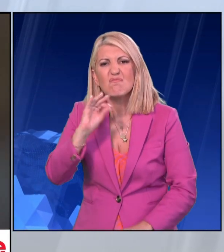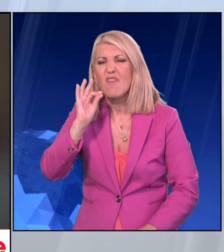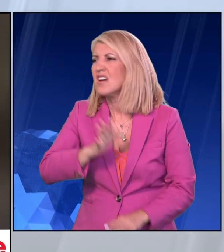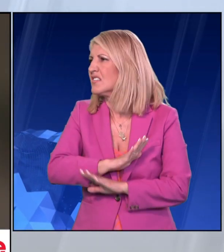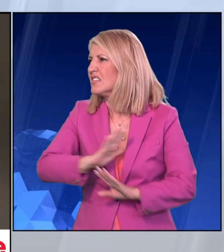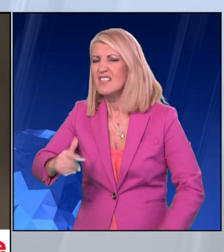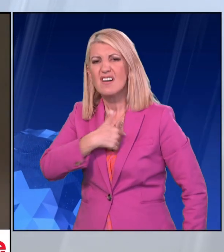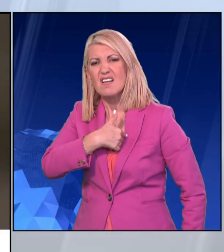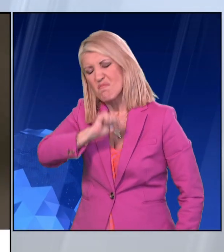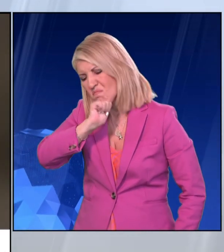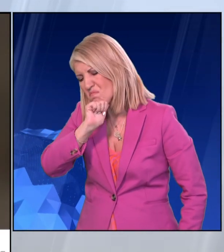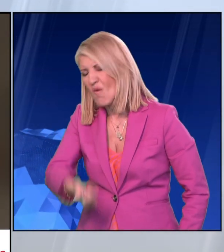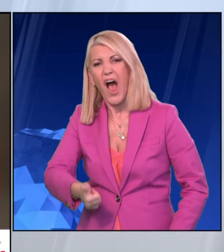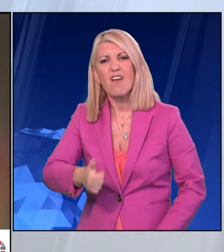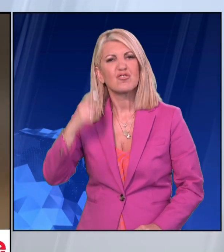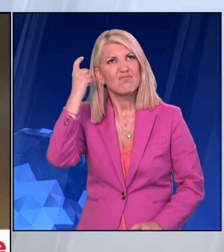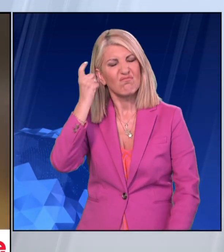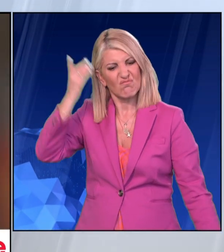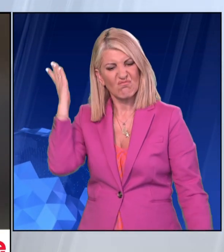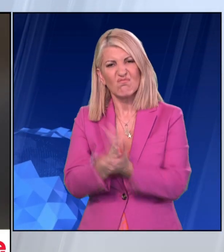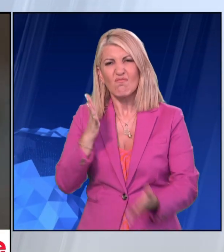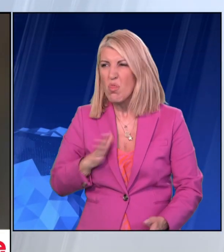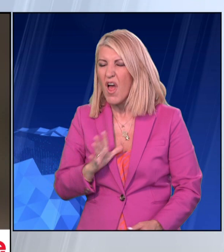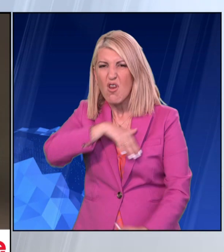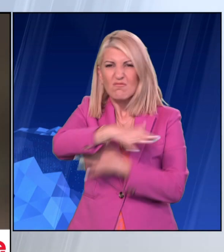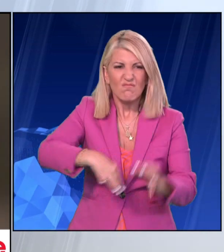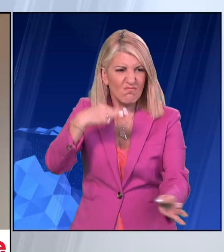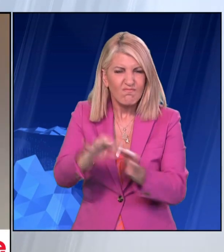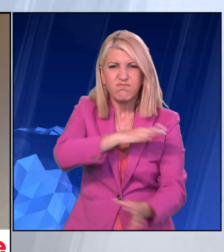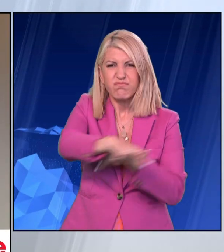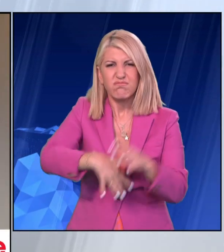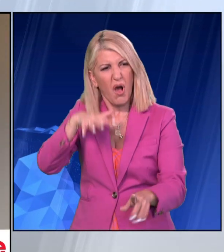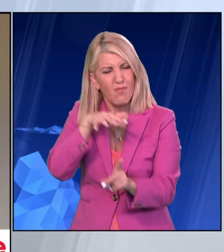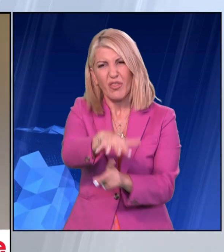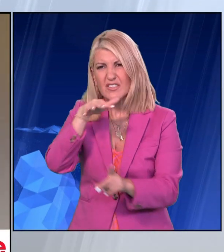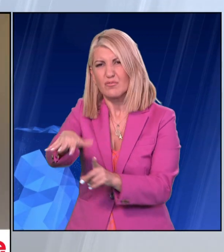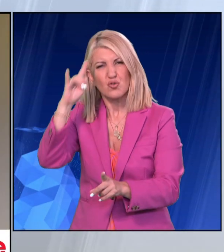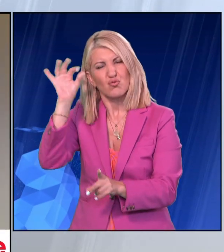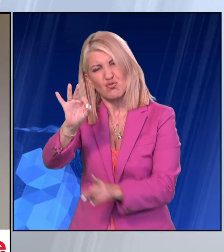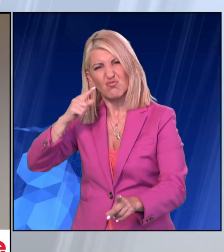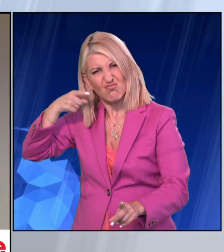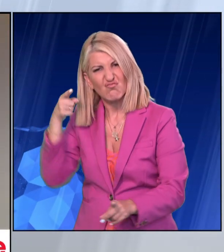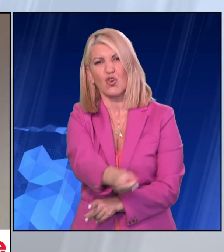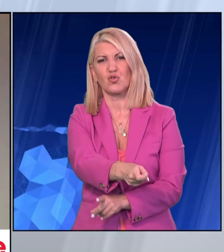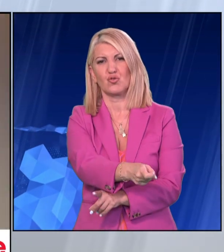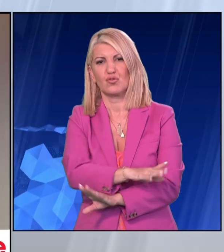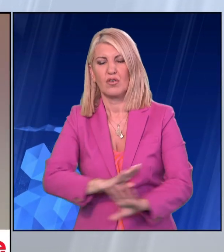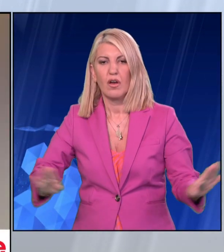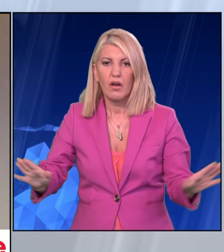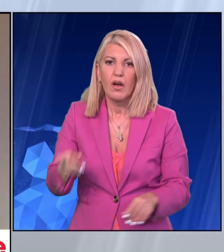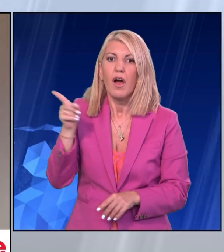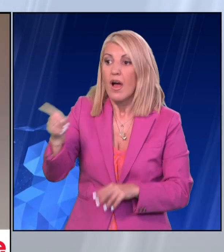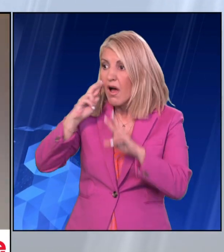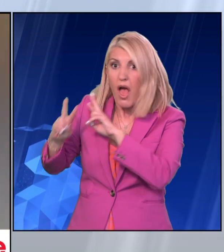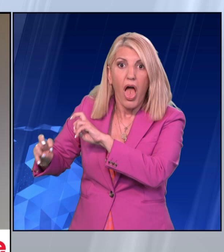φτάσουν ανενόχλητοι στην Αθήνα και τη Νέα Φιλαδέλφεια. Κανείς δεν τους σταμάτησε. Όπως αποδεικνύεται, για την άφιξη των επικίνδυνων